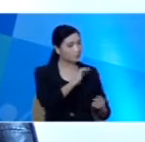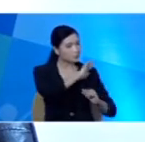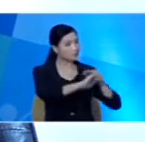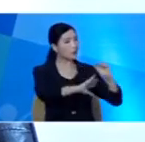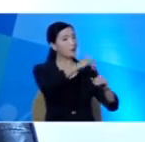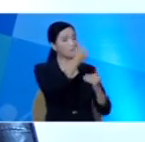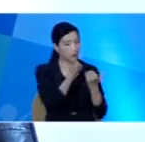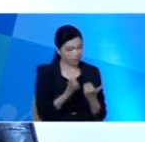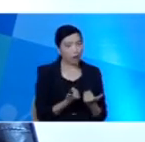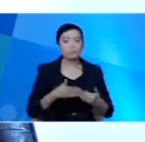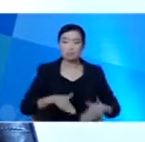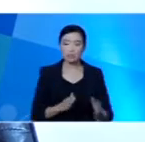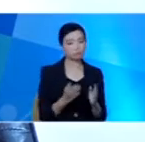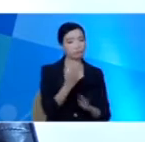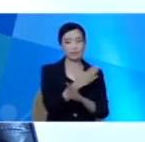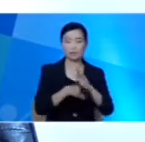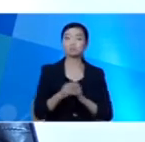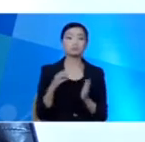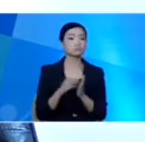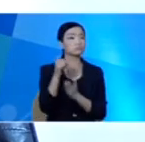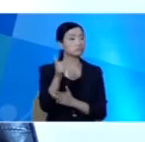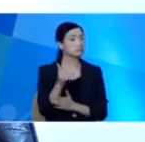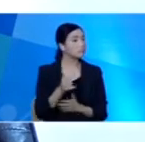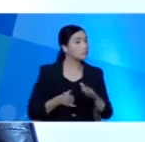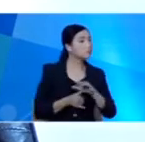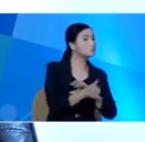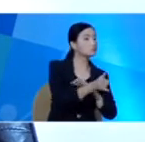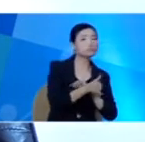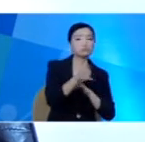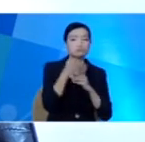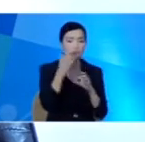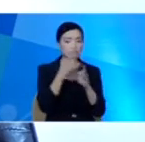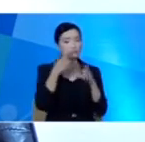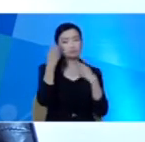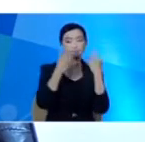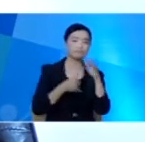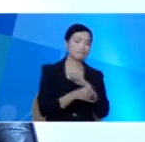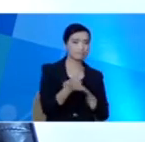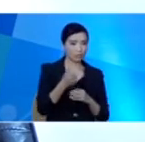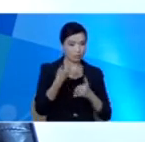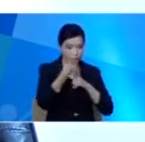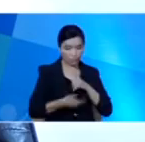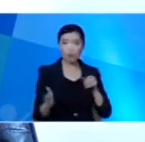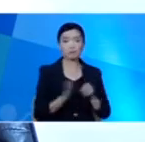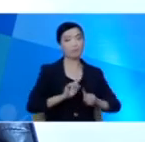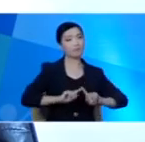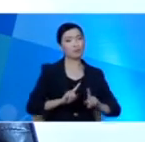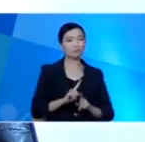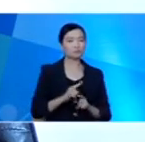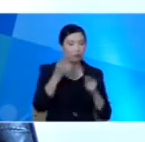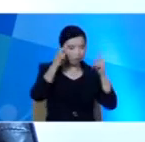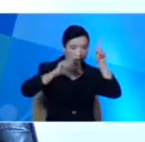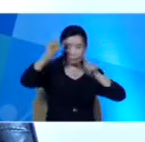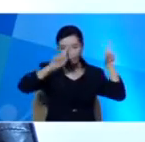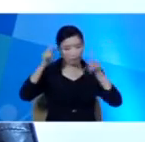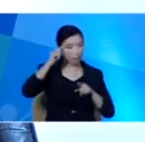าตินี้ลูกโชคดีมากที่ลูกไม่ต้องไปเล่ร่อนสมเด็จเทเมานะร่างกายสมบูรณ์แล้วลูกก็ฟุ้งซ่านบ้